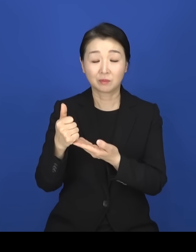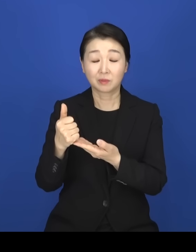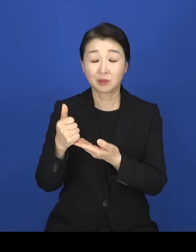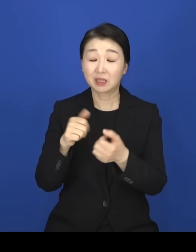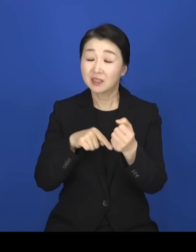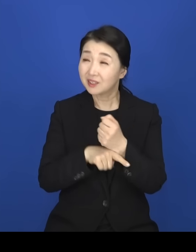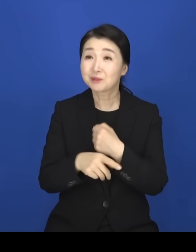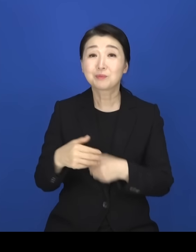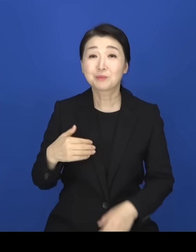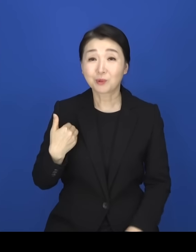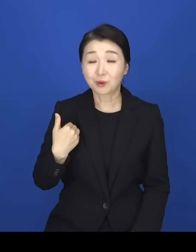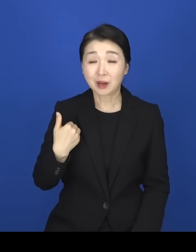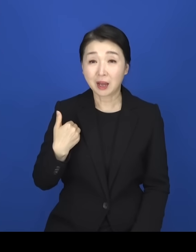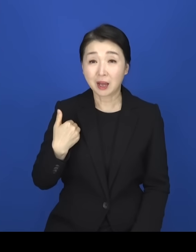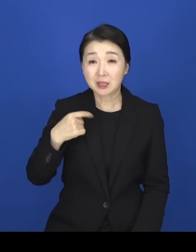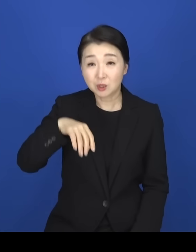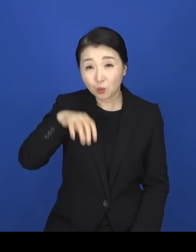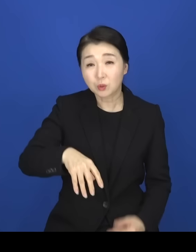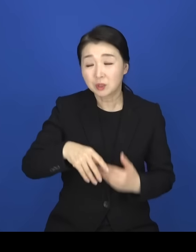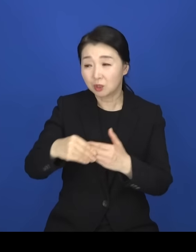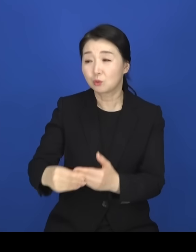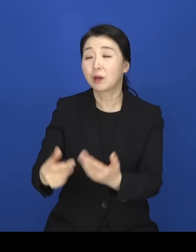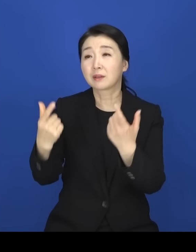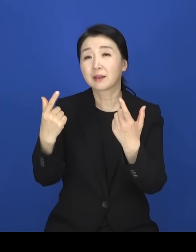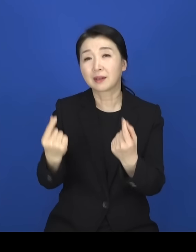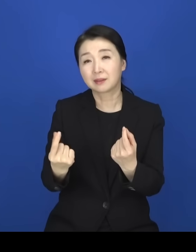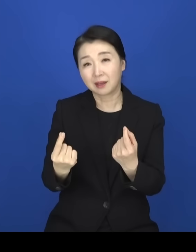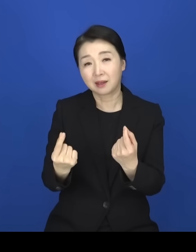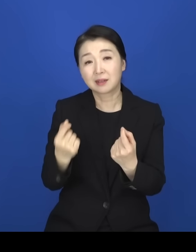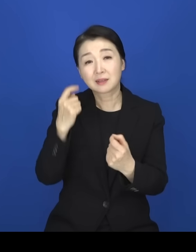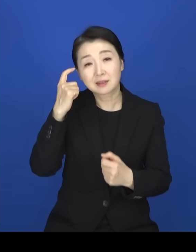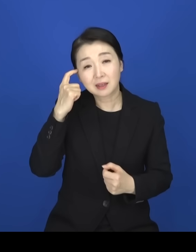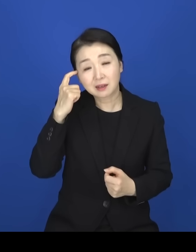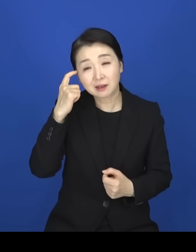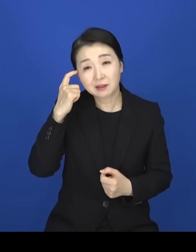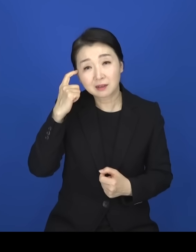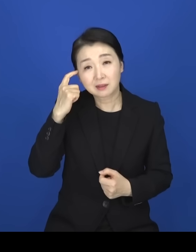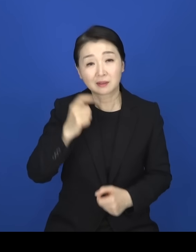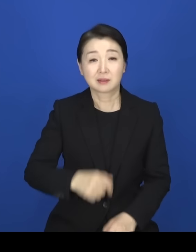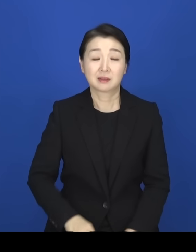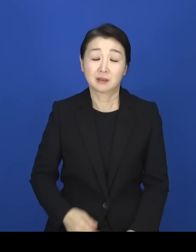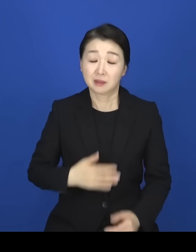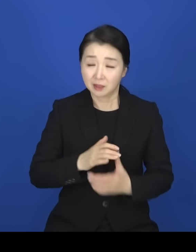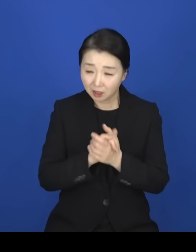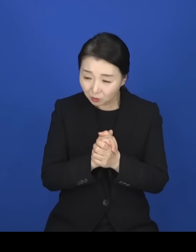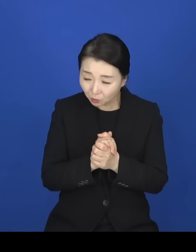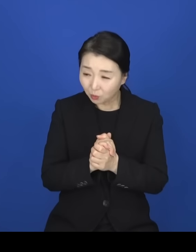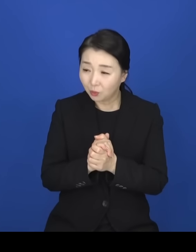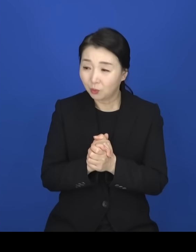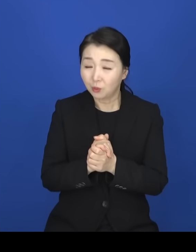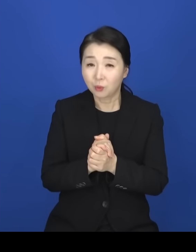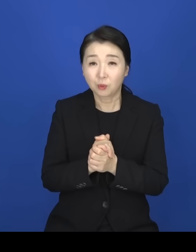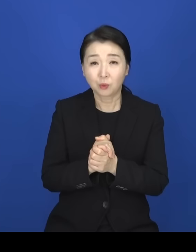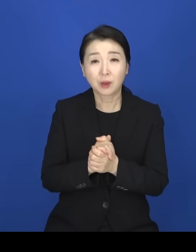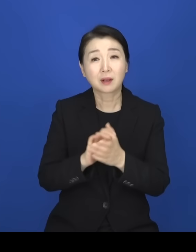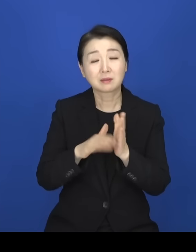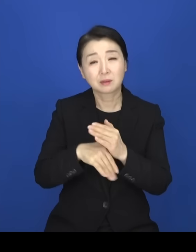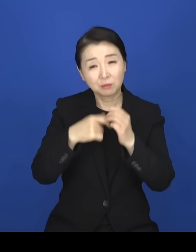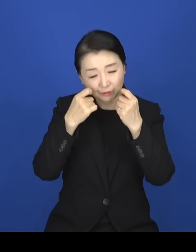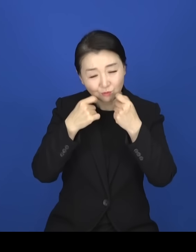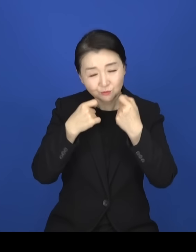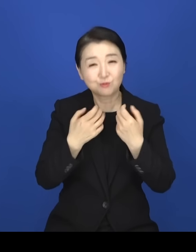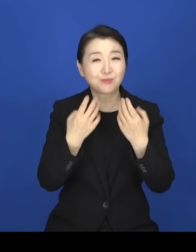뜻은 모르지만 이 자리로 인도해 주신 게 맞구나 하면서 사실은 그때 옆에서 기도하는데 엄청 눈물이 났던 것